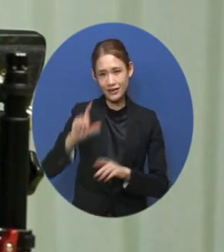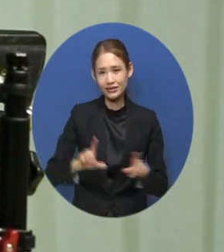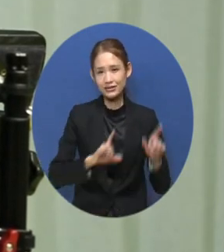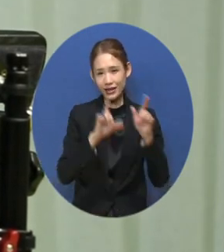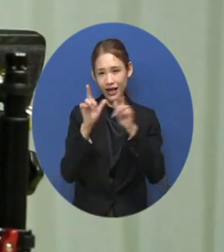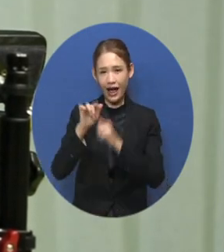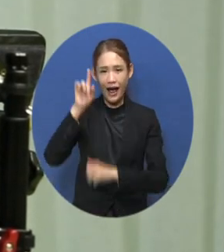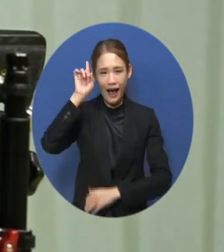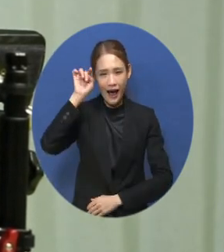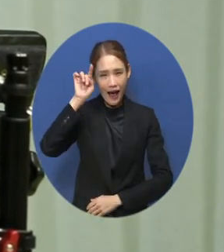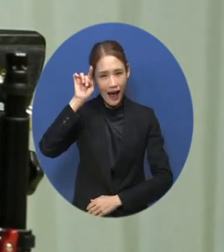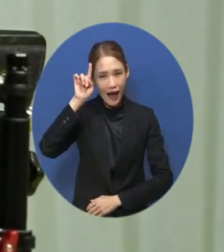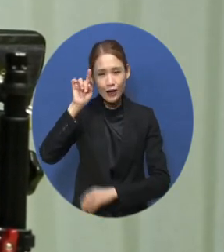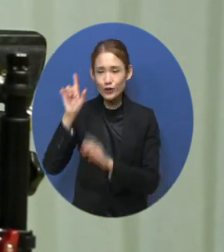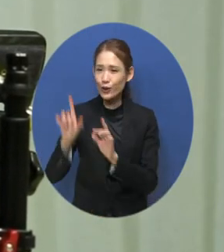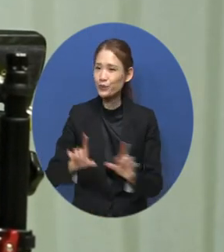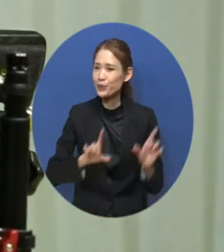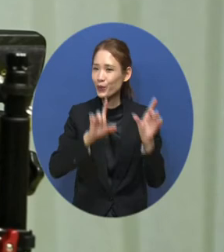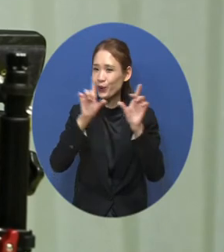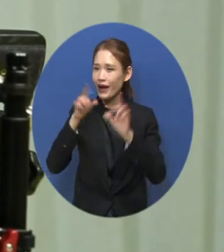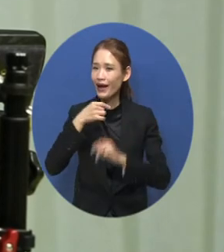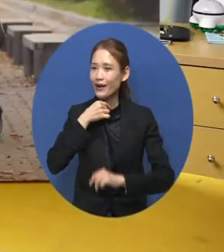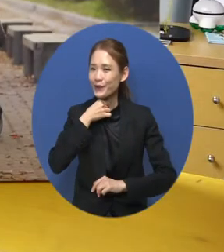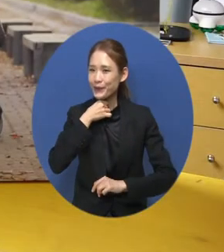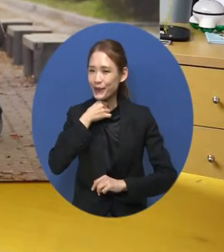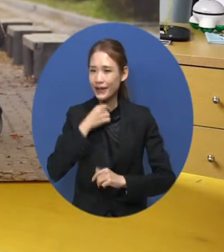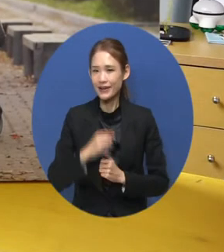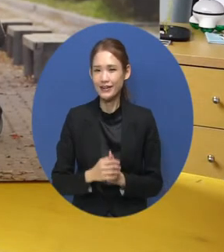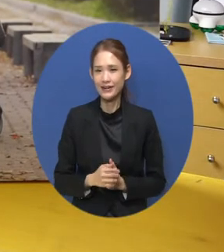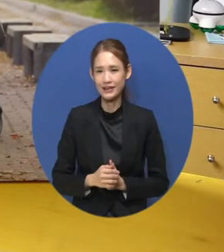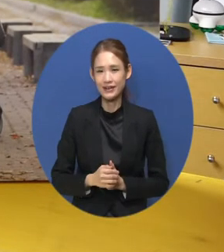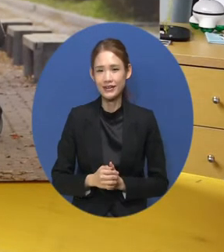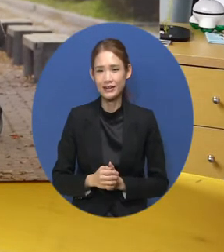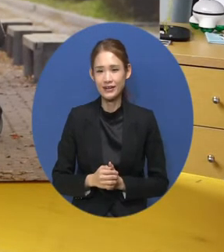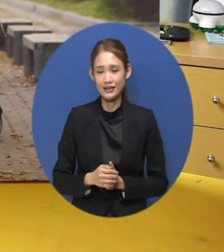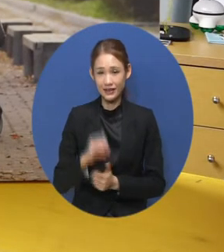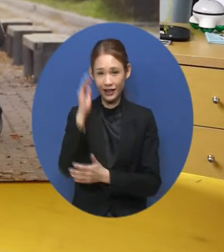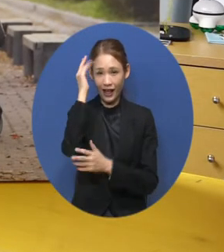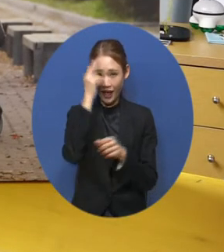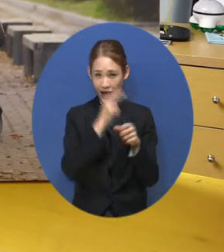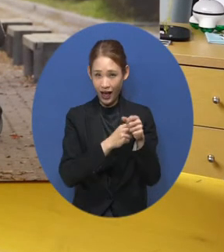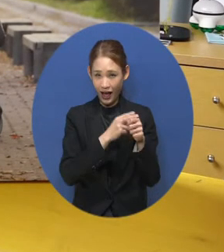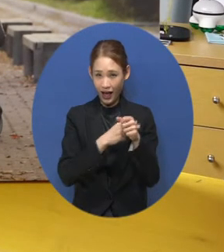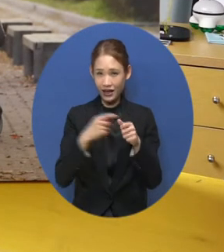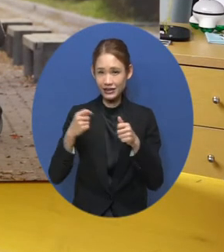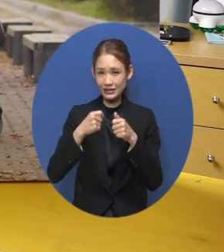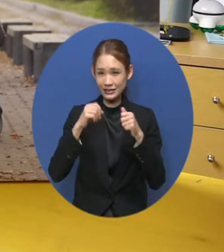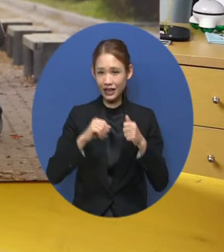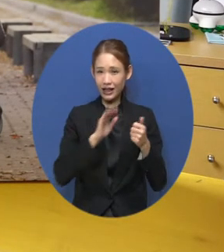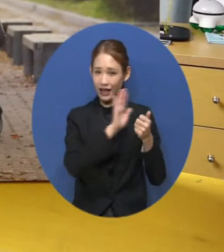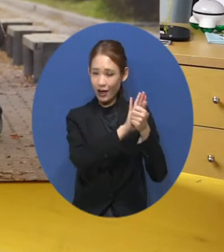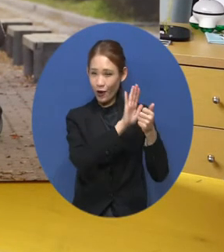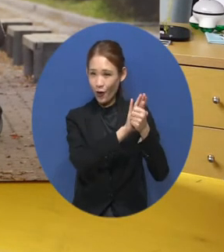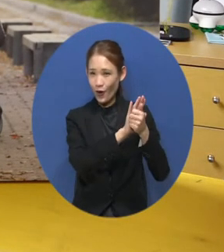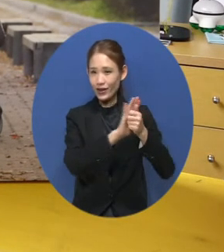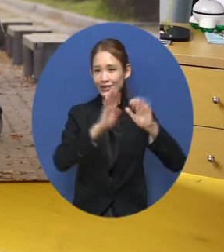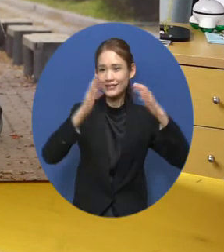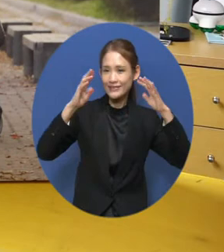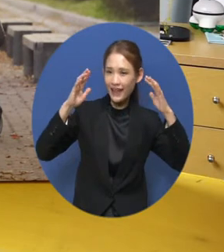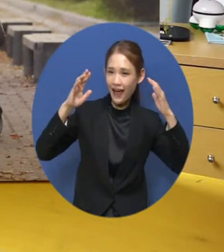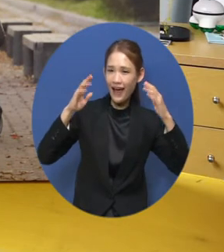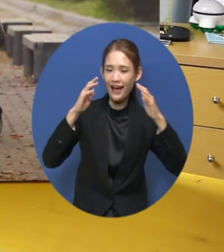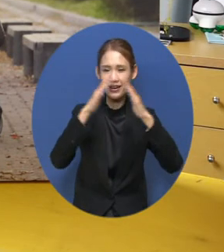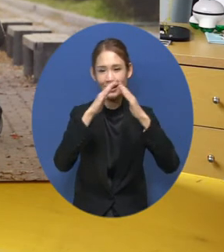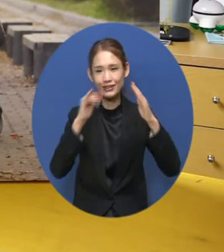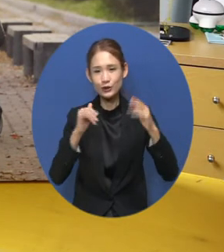생각들로 하루하루를 보내셨으면 좋겠습니다. 이제 강사님 옆에서 응원해주고 지지해주시는 뭐 가족이나